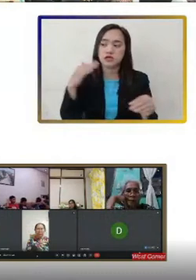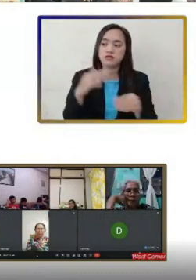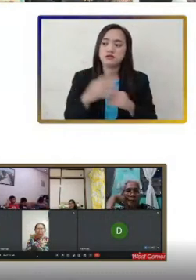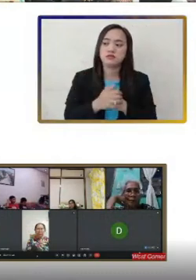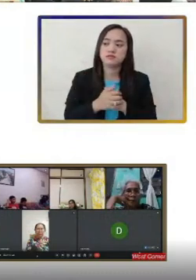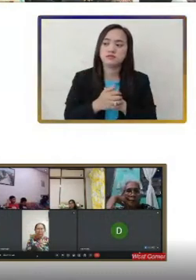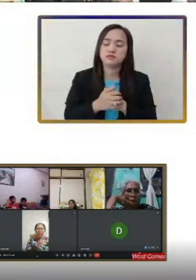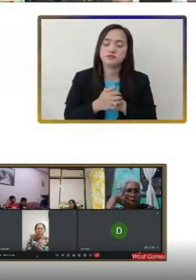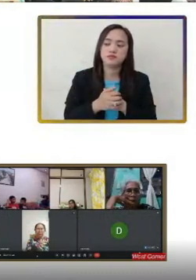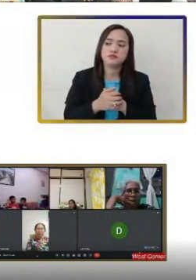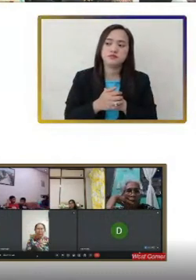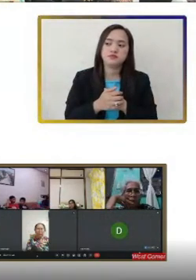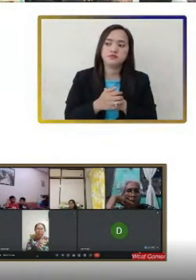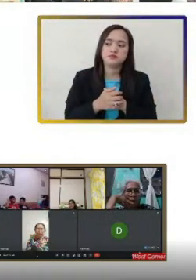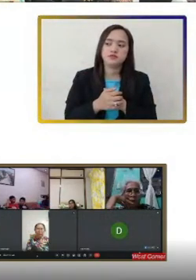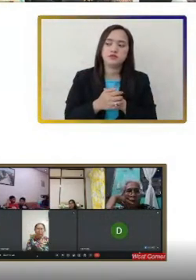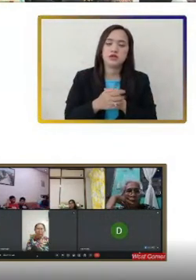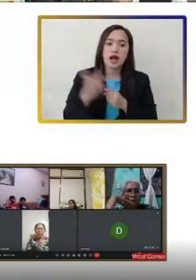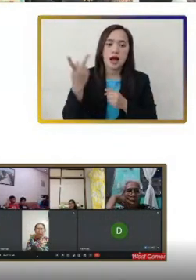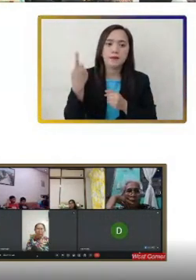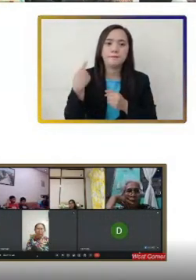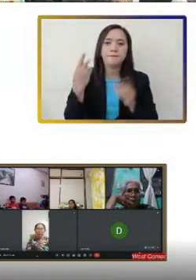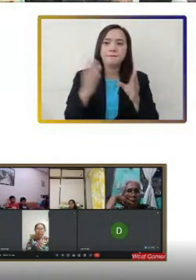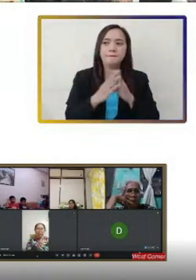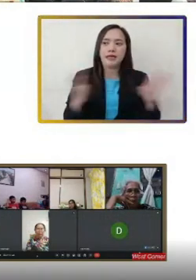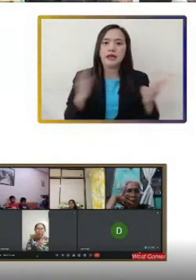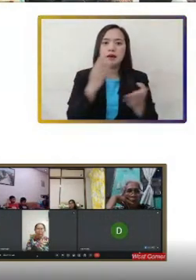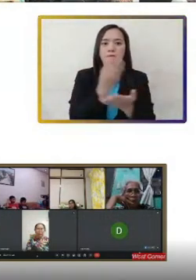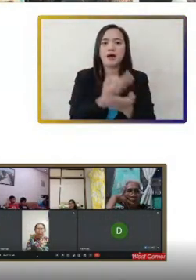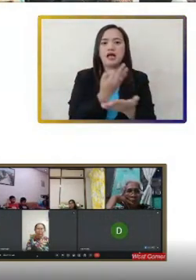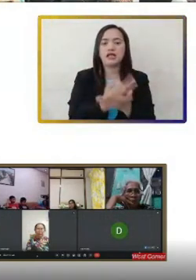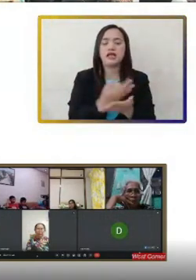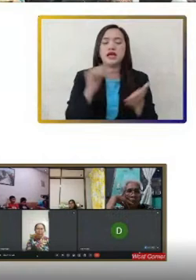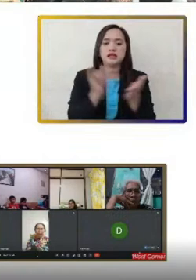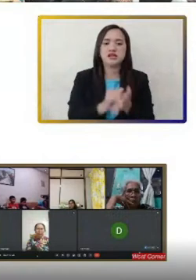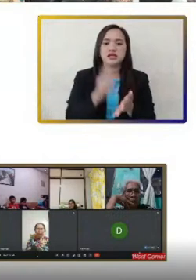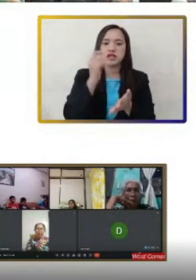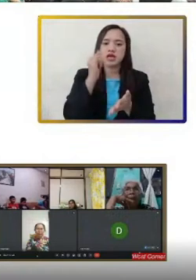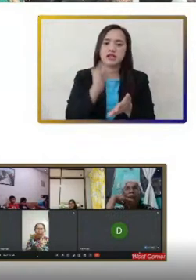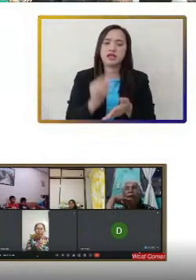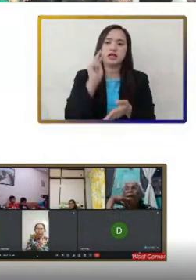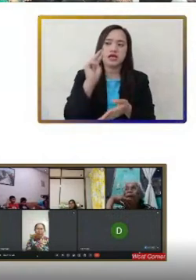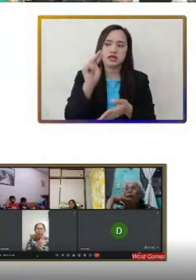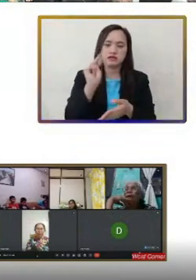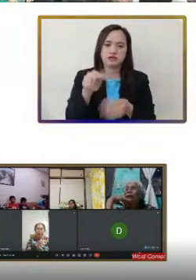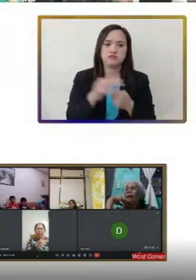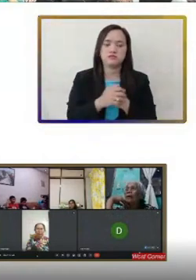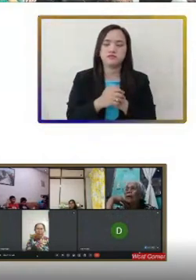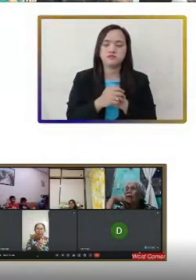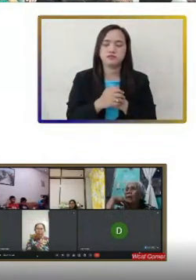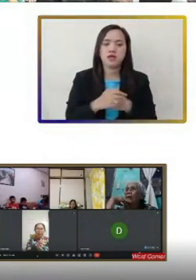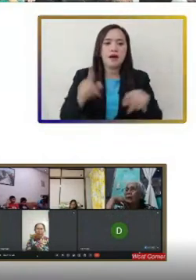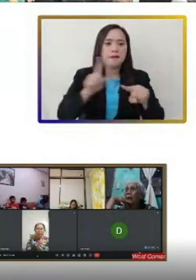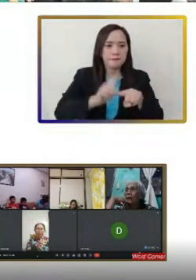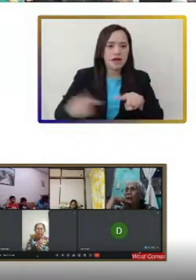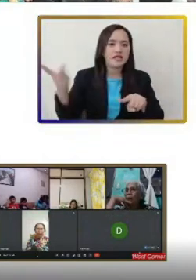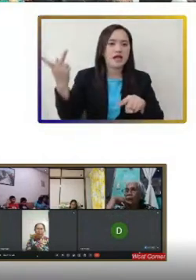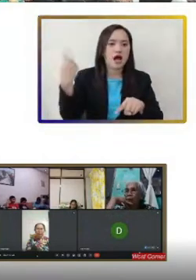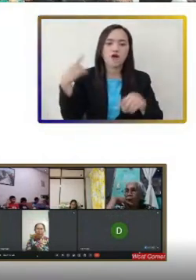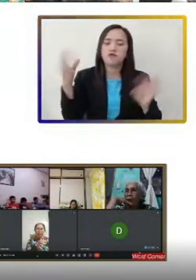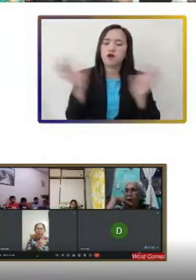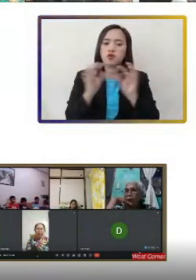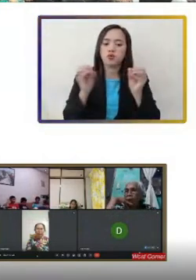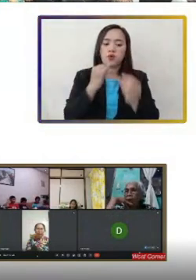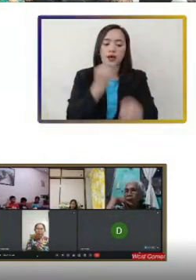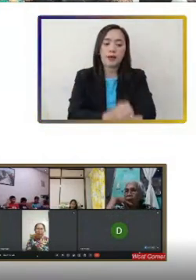magkano ang ginagastos kaya nila sa ganitong klaseng programa? Lahat po yan. Ako po particular sa mga ganyan. No?